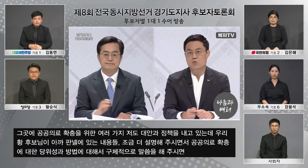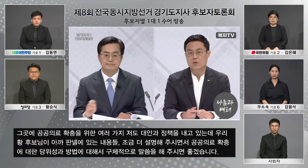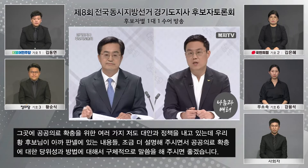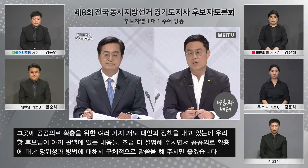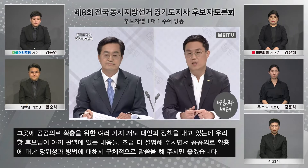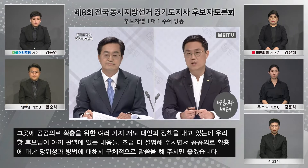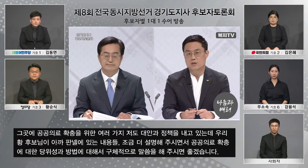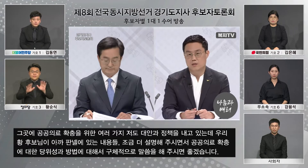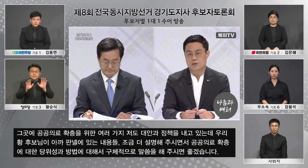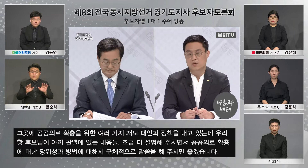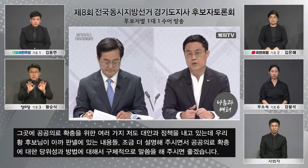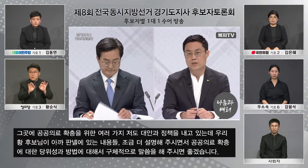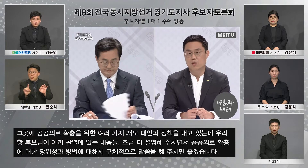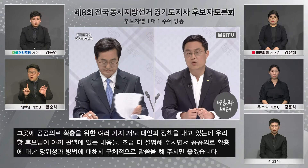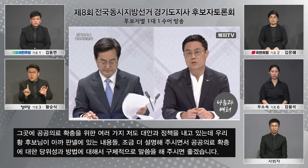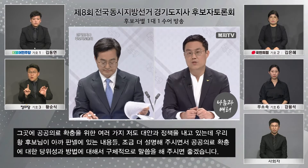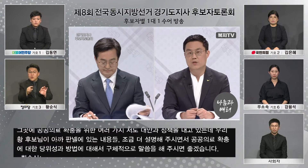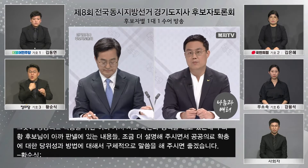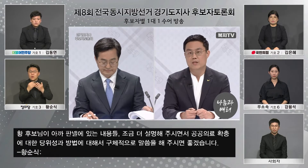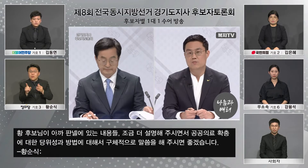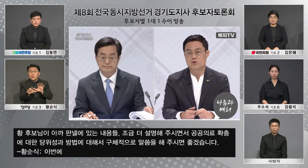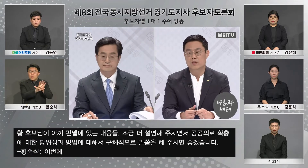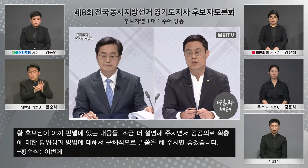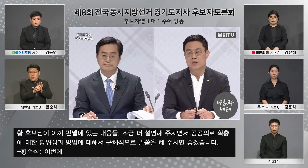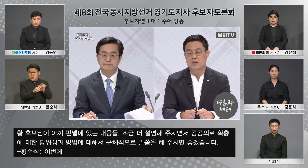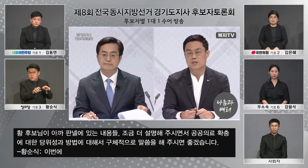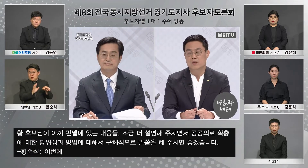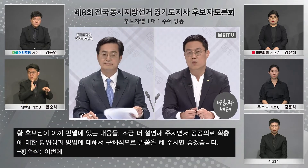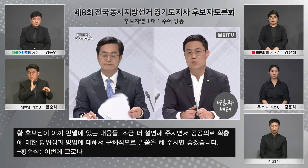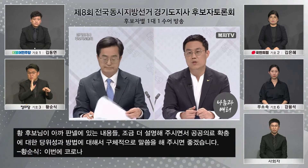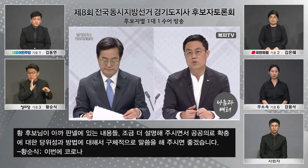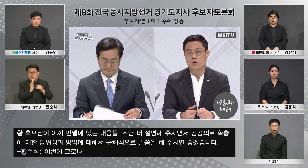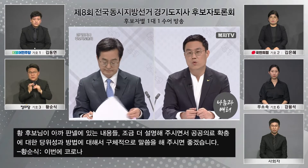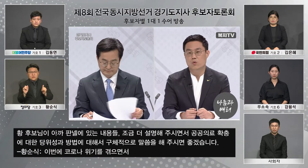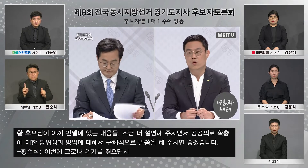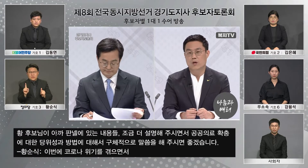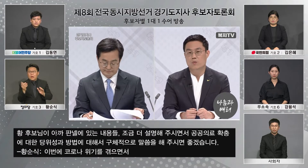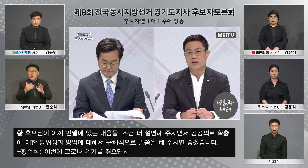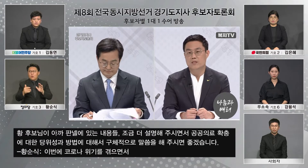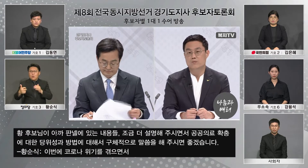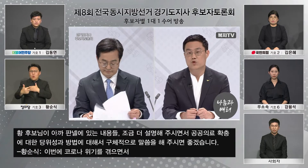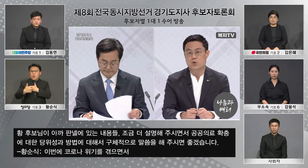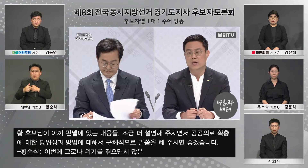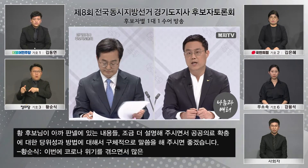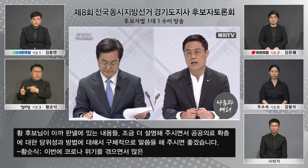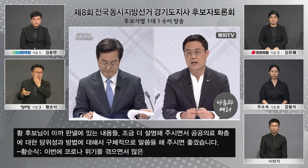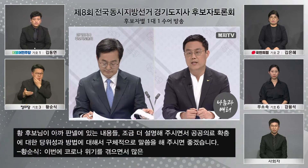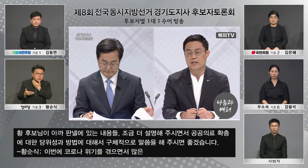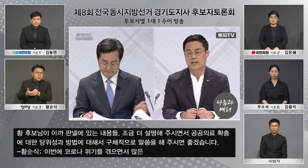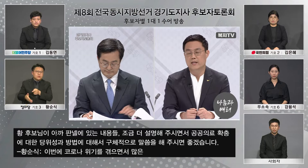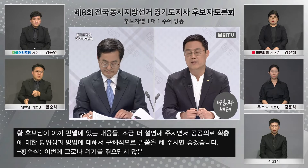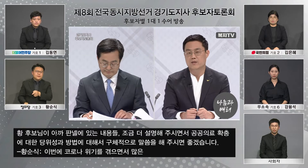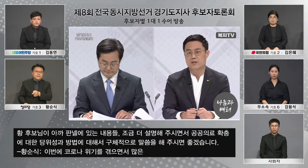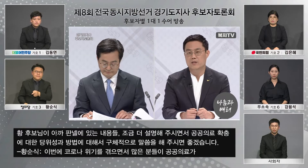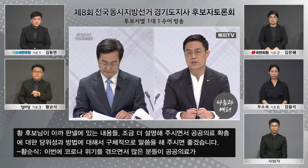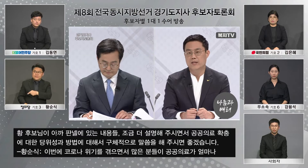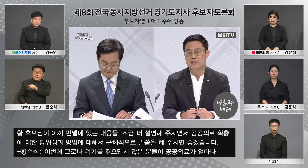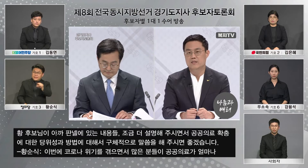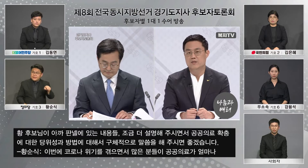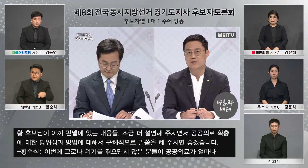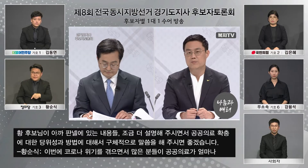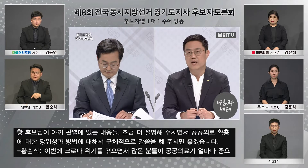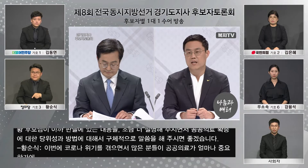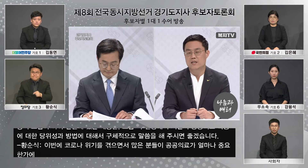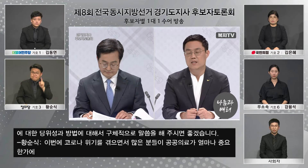이번에 코로나 위기를 겪으면서 많은 분들이 공공의료가 얼마나 지금 중요한가에 대해서